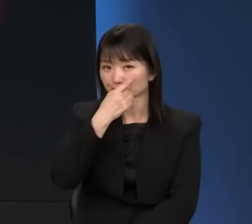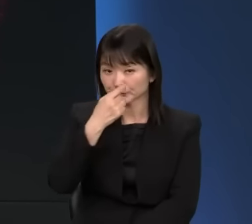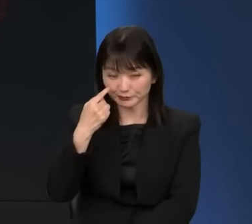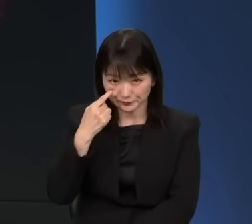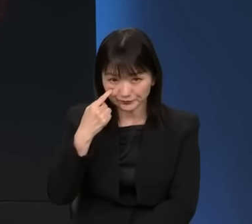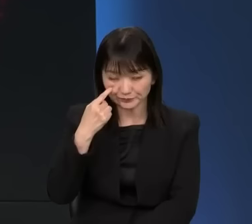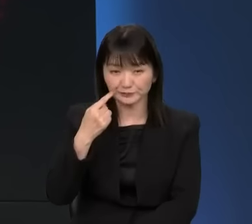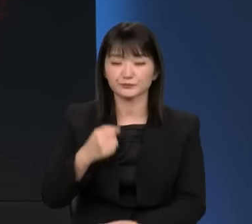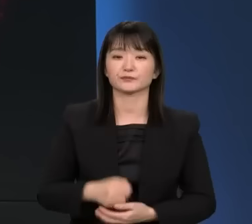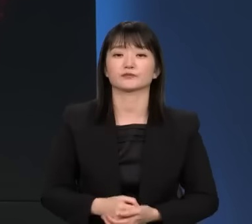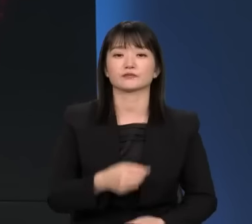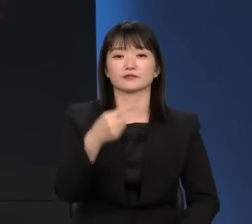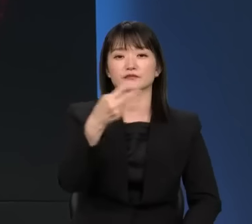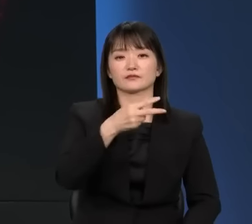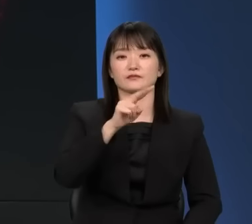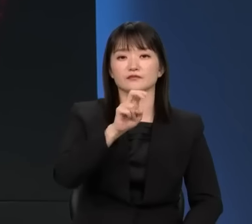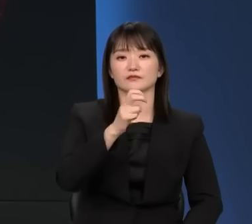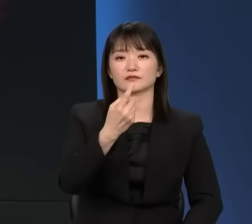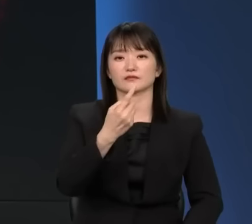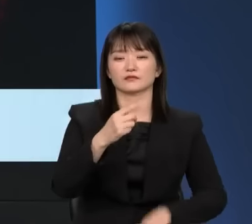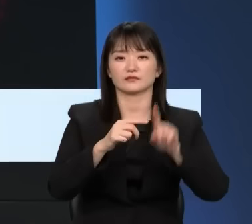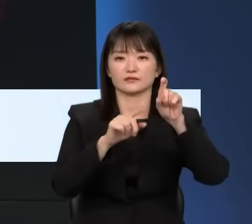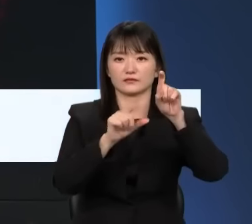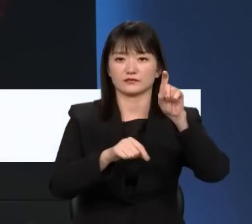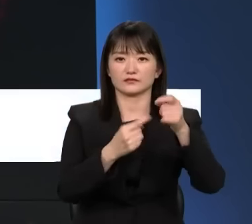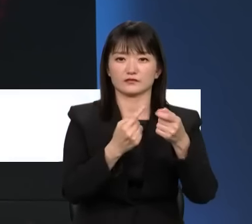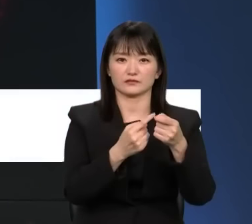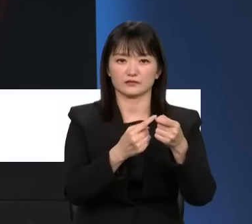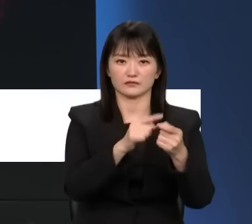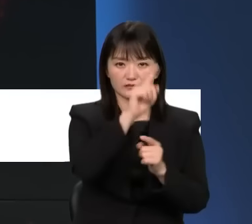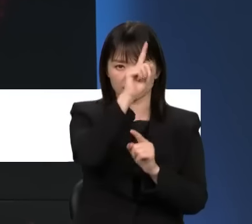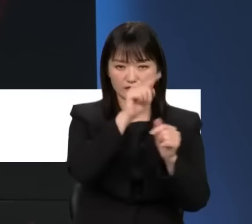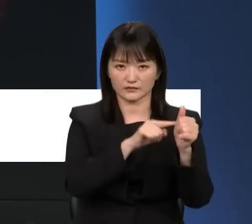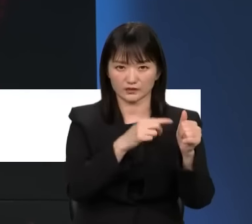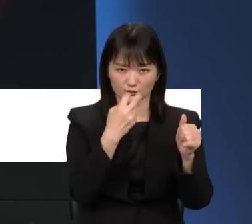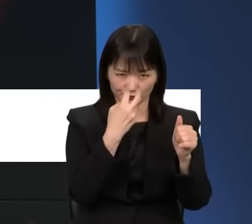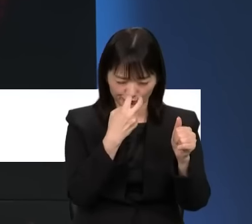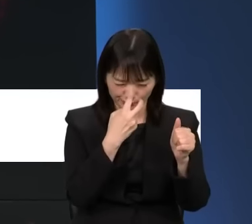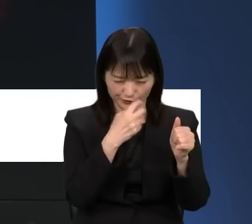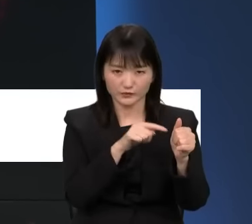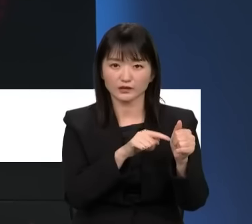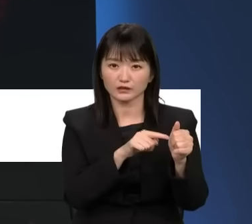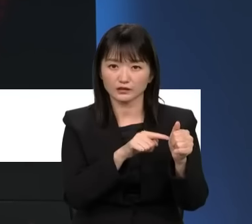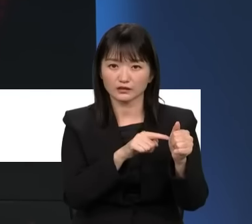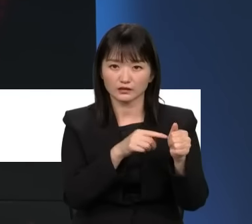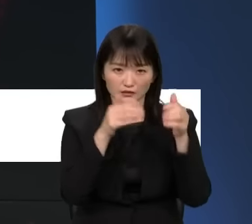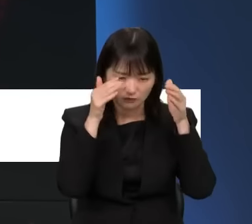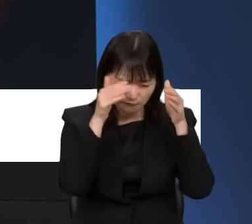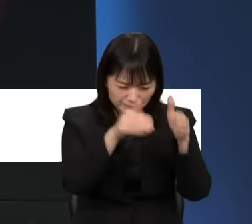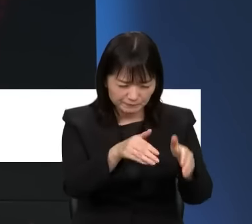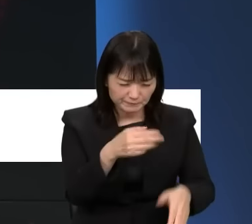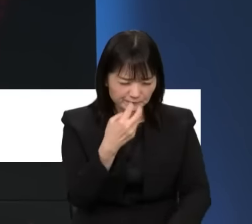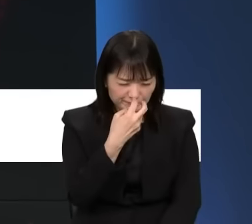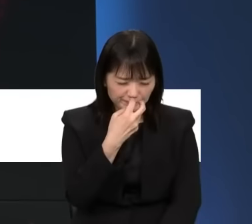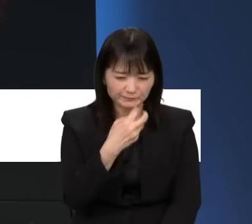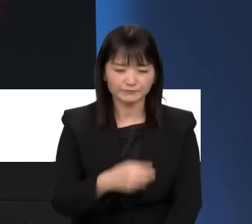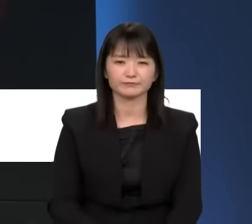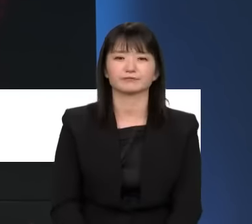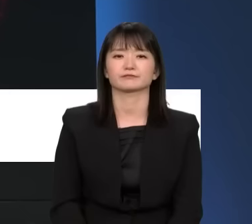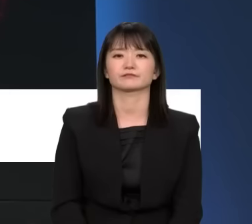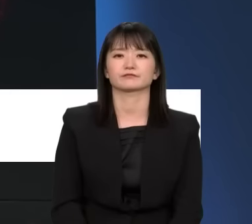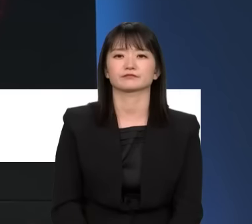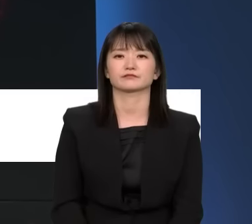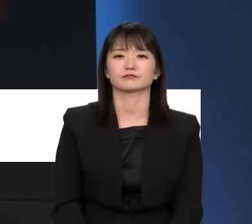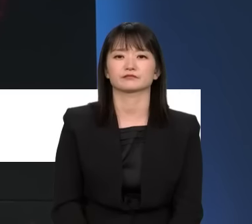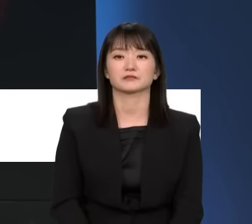하고 있었고 2011년 11월 1차 주포 모시를 조사하면서 이 부분을 집중적으로 조사를 했습니다